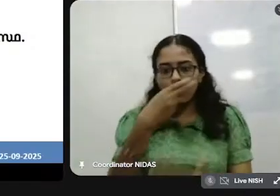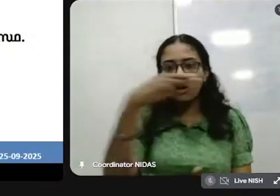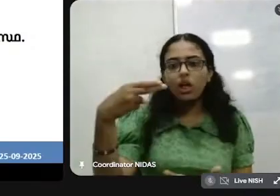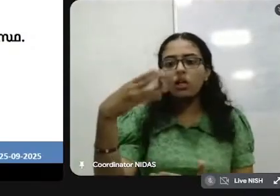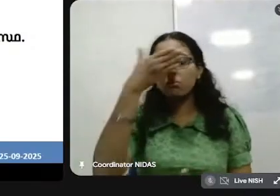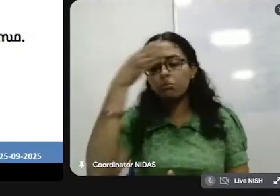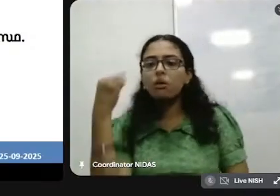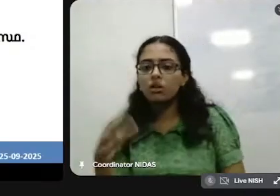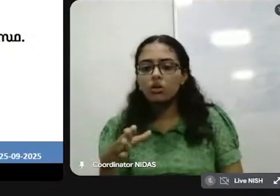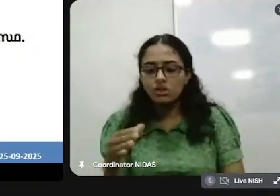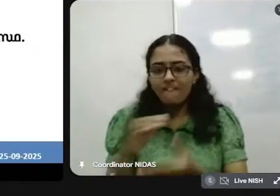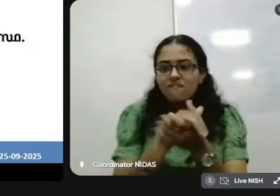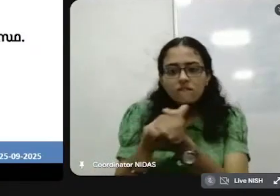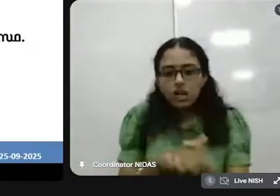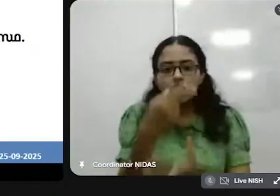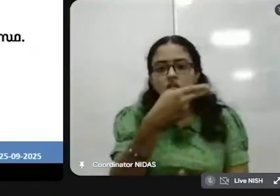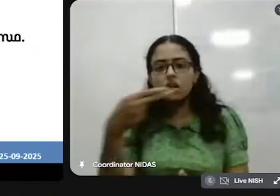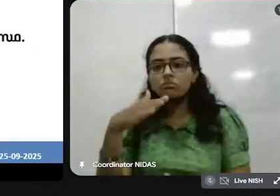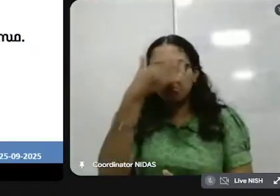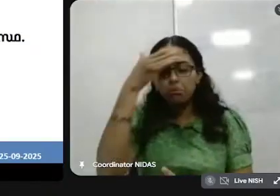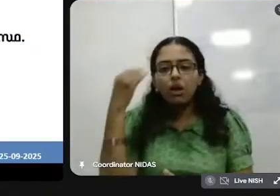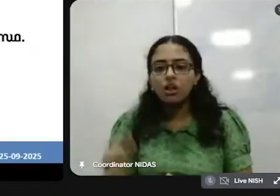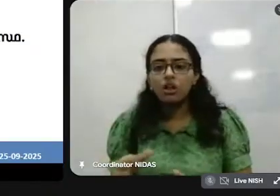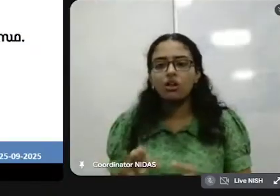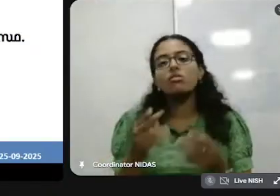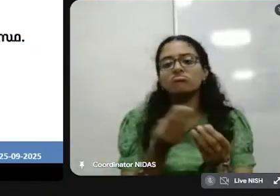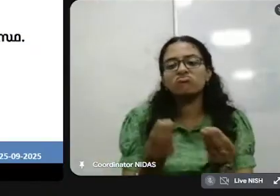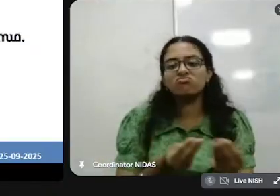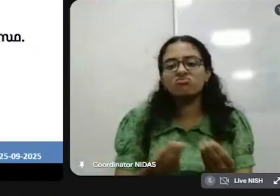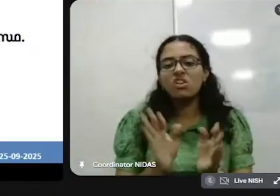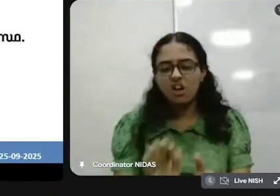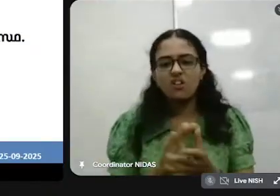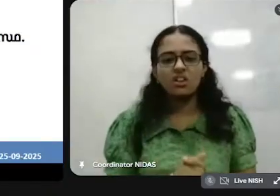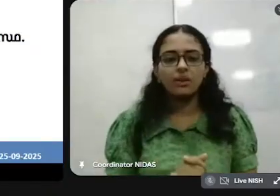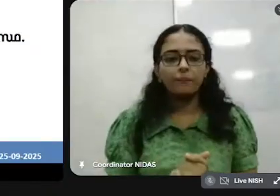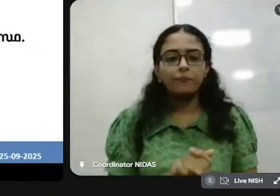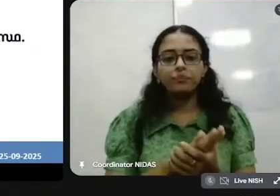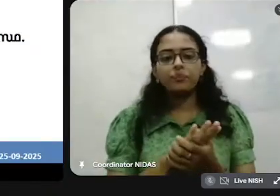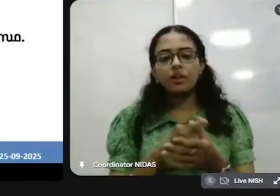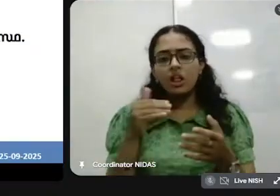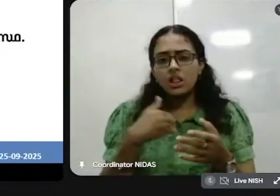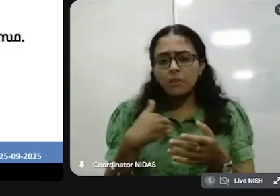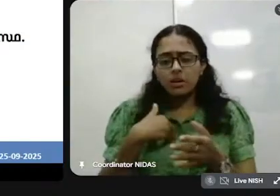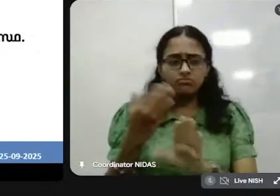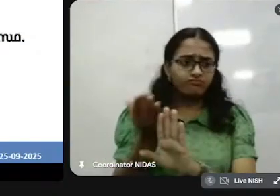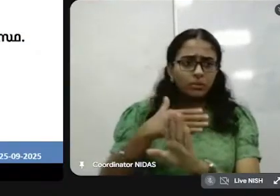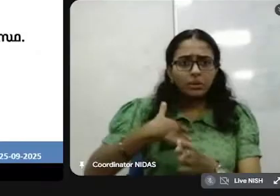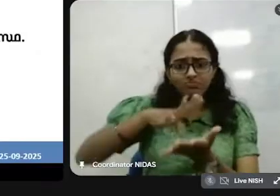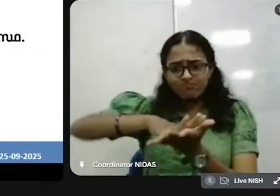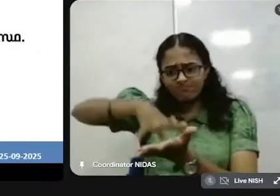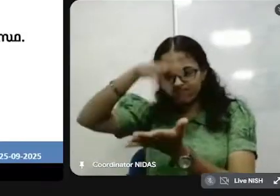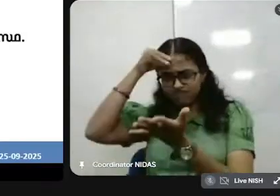ഇതൊക്കെയാണ് ഓട്ടോബയോഗ്രഫിക്കൽ മെമ്മറിയുടെ ഉദാഹരണങ്ങൾ. അതേപോലെ സെമാൻറ്റിക് മെമ്മറി എന്ന് പറയുമ്പോൾ നമ്മൾ പഠിച്ചെടുത്ത കാര്യങ്ങൾ